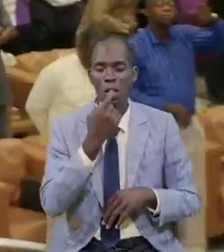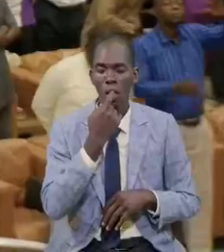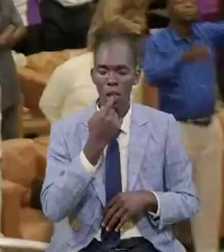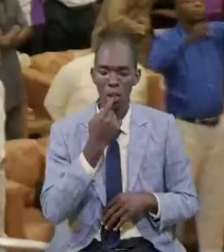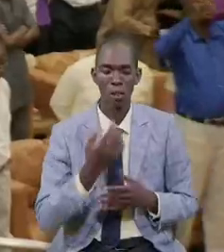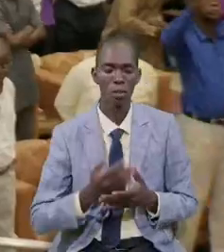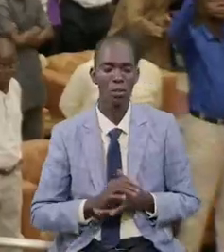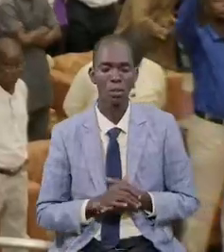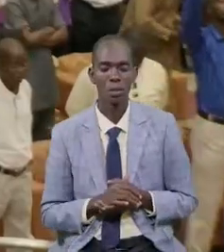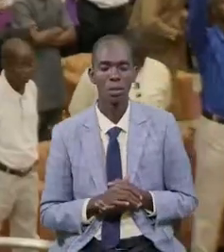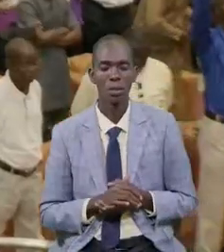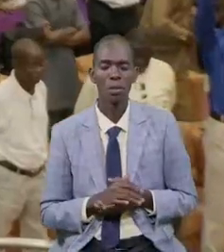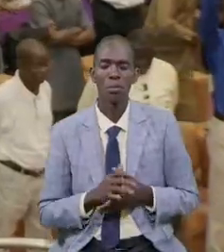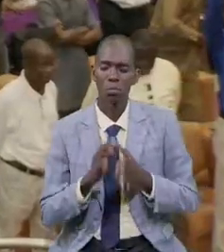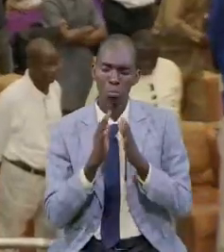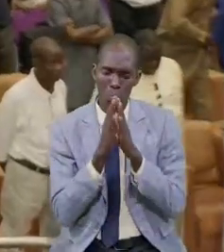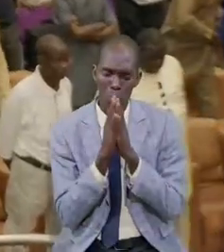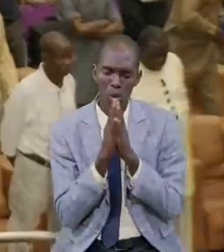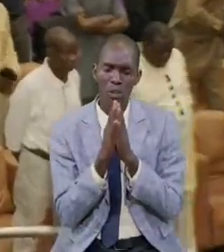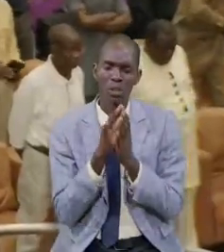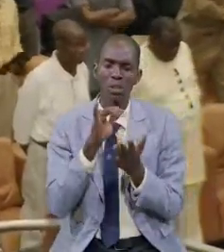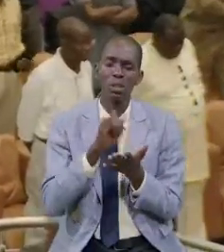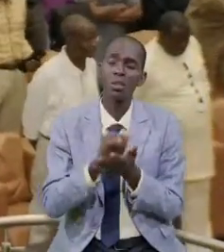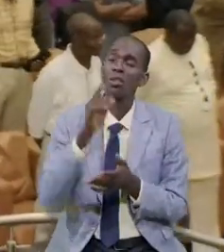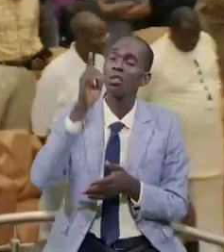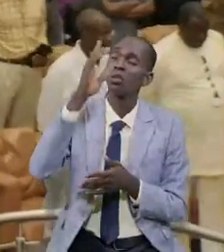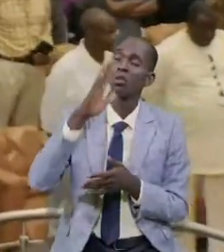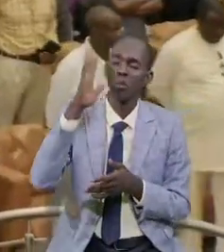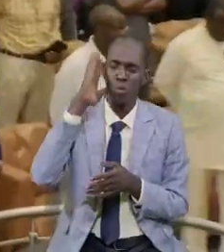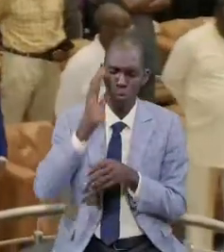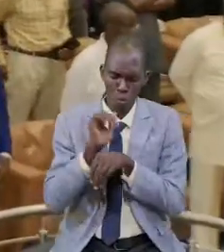Le cœur communique la frayeur.